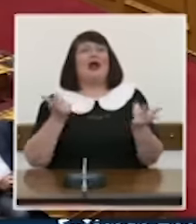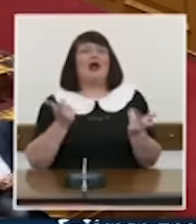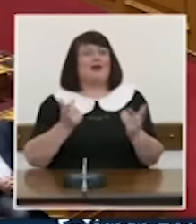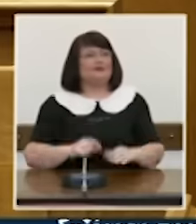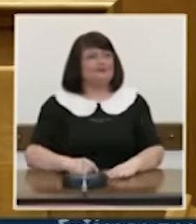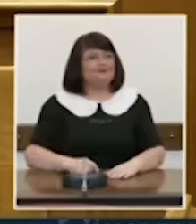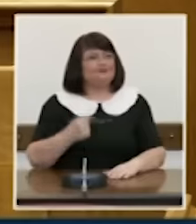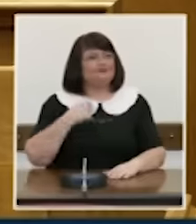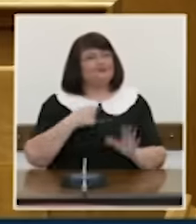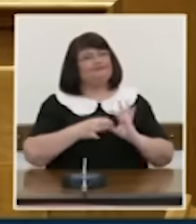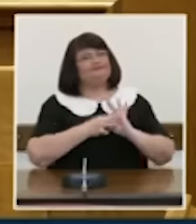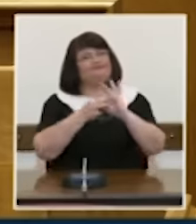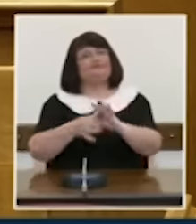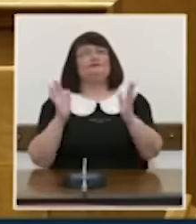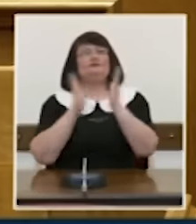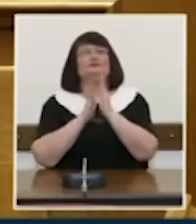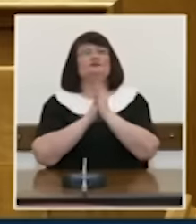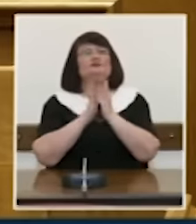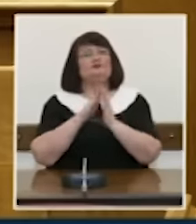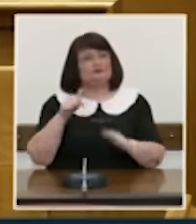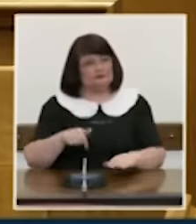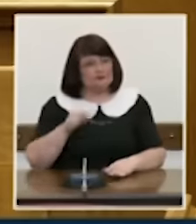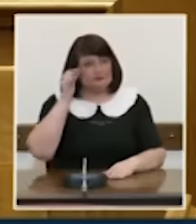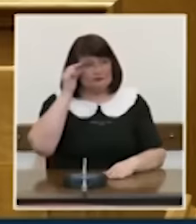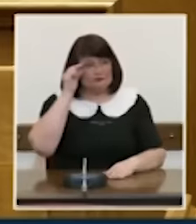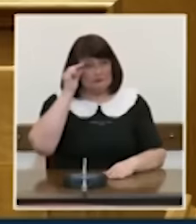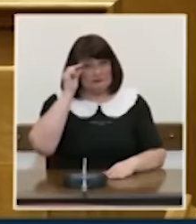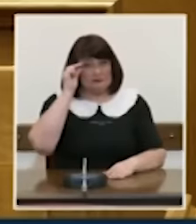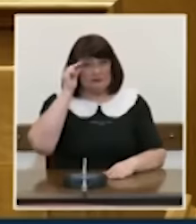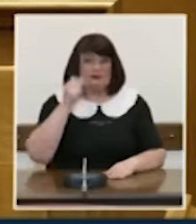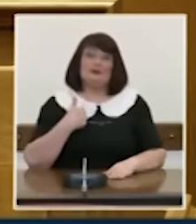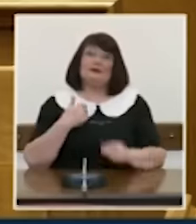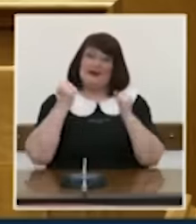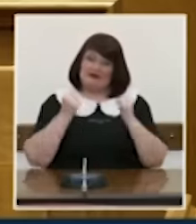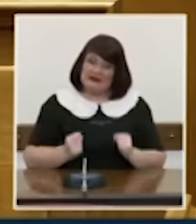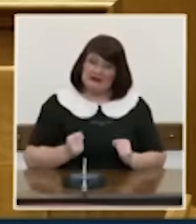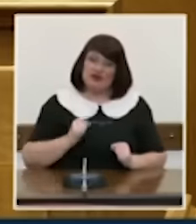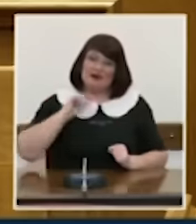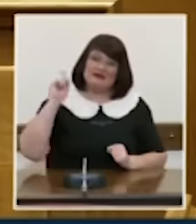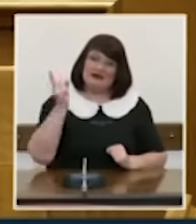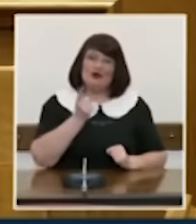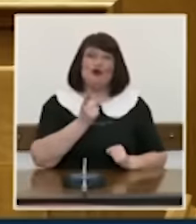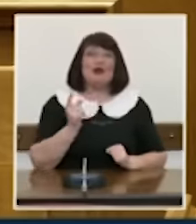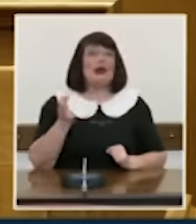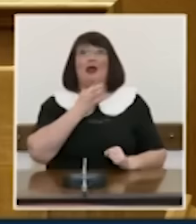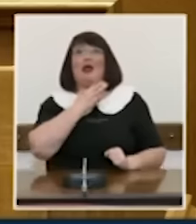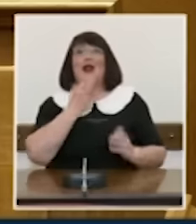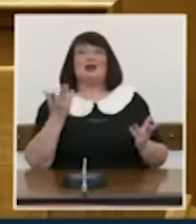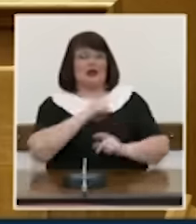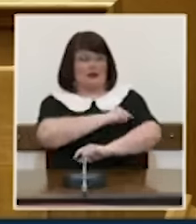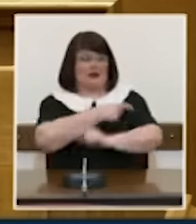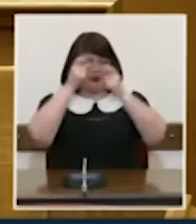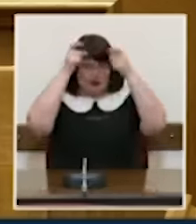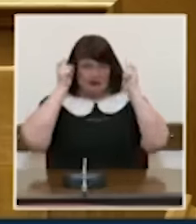συνεχίζουμε να τους χειροκροτούμε και σήμερα. Άλλωστε, σε αυτούς βασιζόμαστε όλοι σε περίπτωση που μας τύχει κάτι. Το